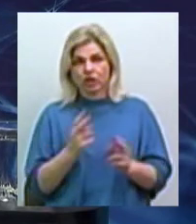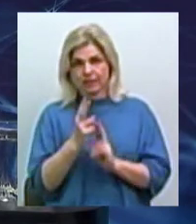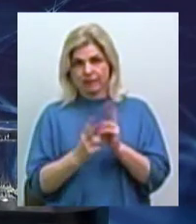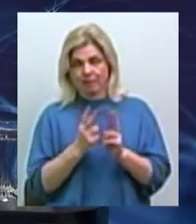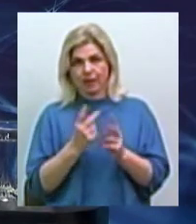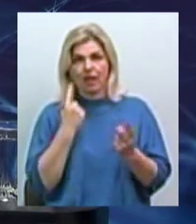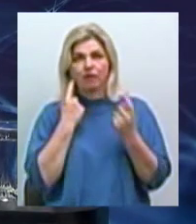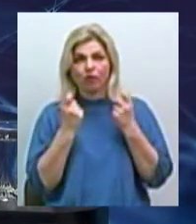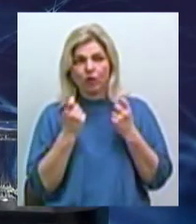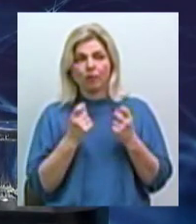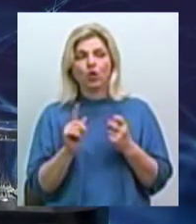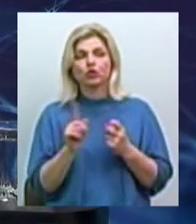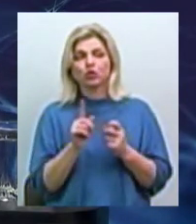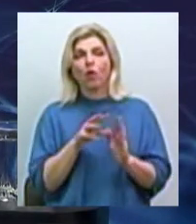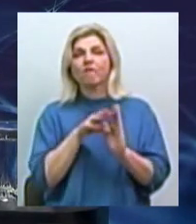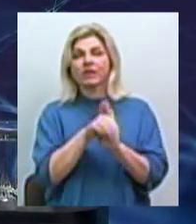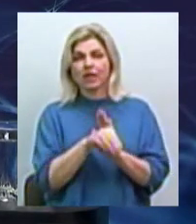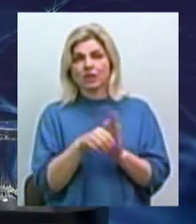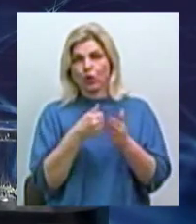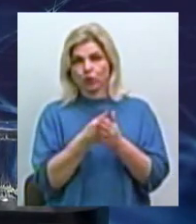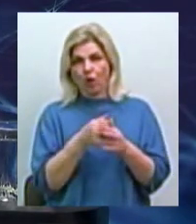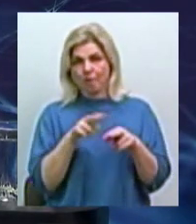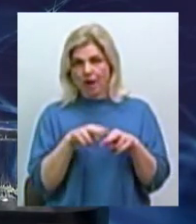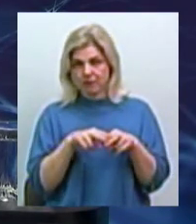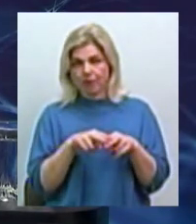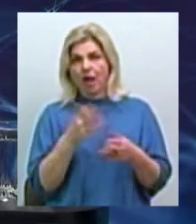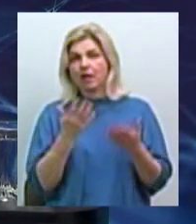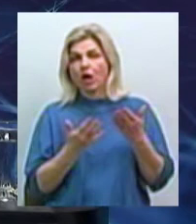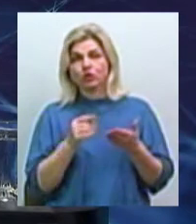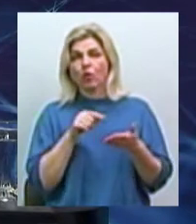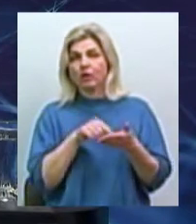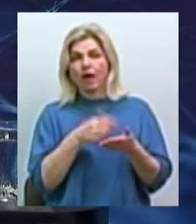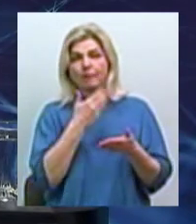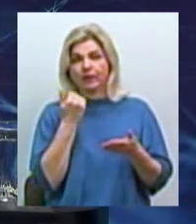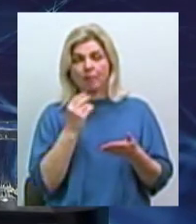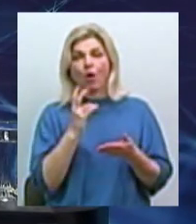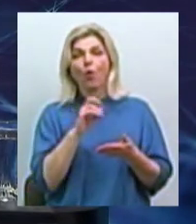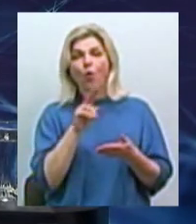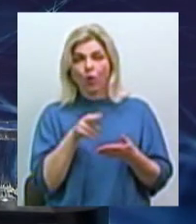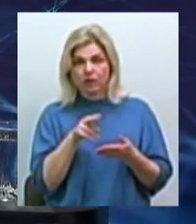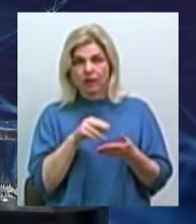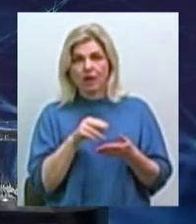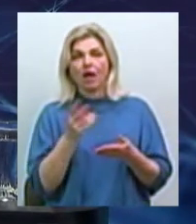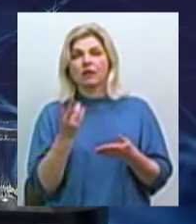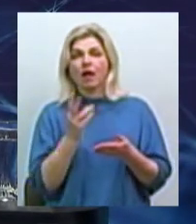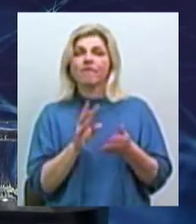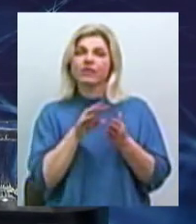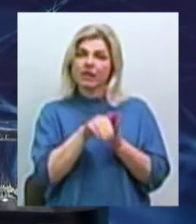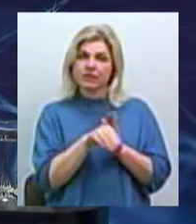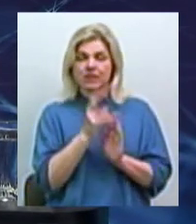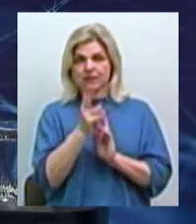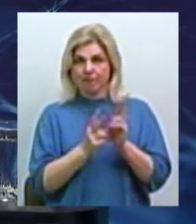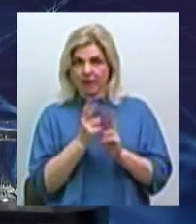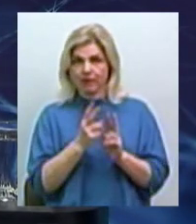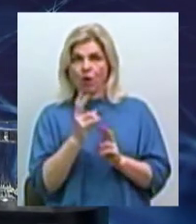інформації, яка вже внесена до паспорту. Наприклад, якщо там не було ідентифікаційного коду, ми вносимо туди